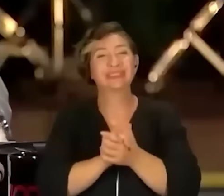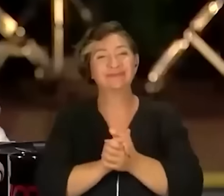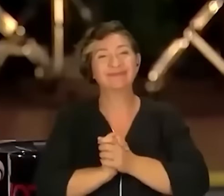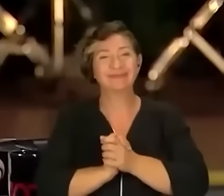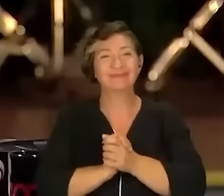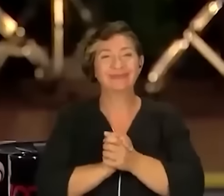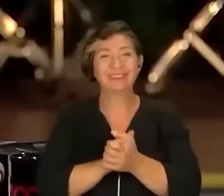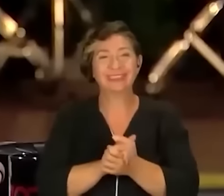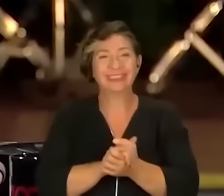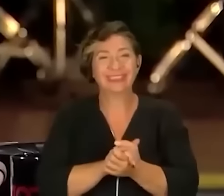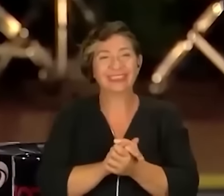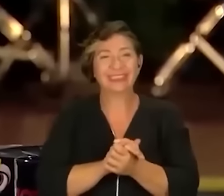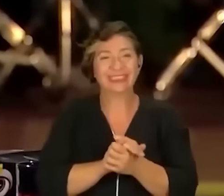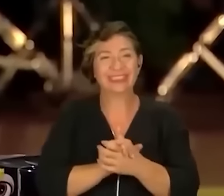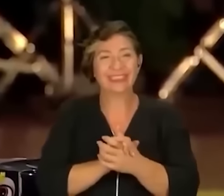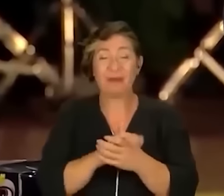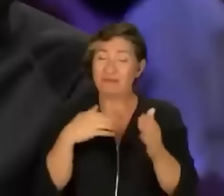mağarada büyümedim.